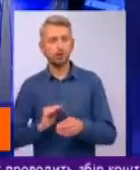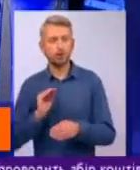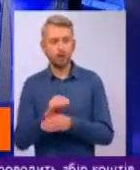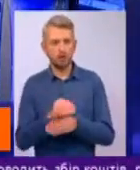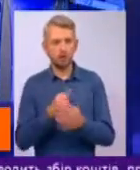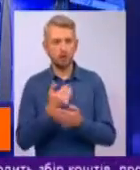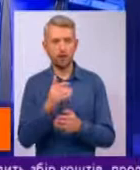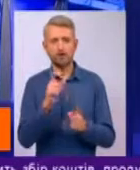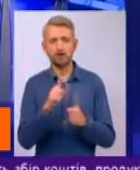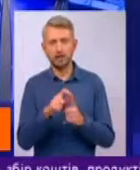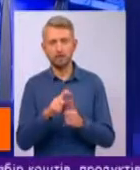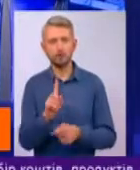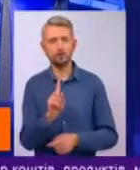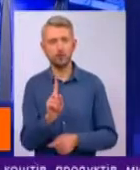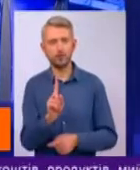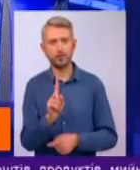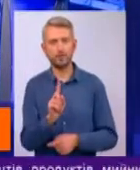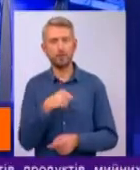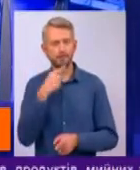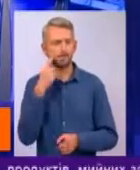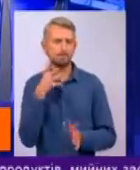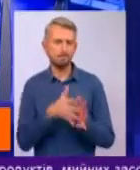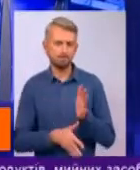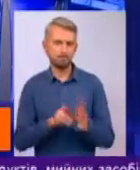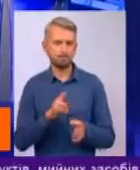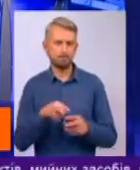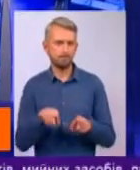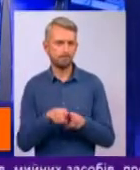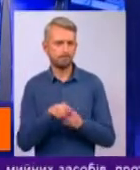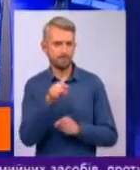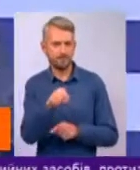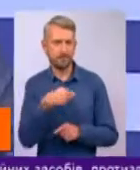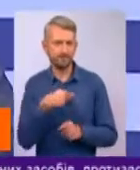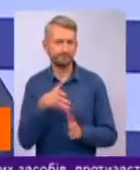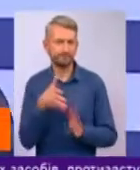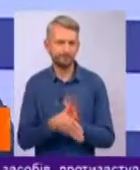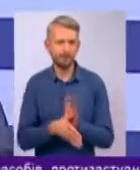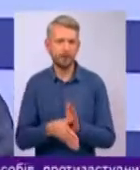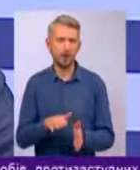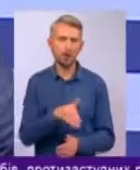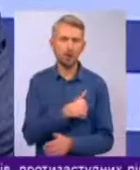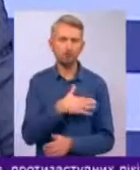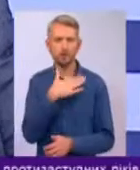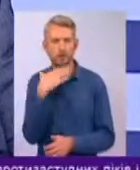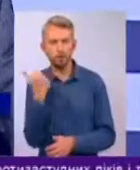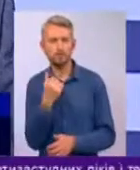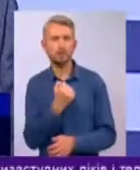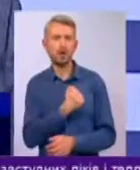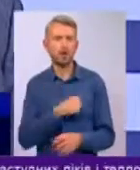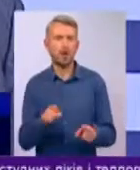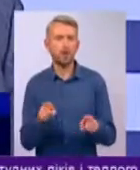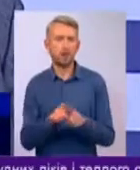до ваших слів, пане Степан, що я розумію, як і ви, що хотілося б нам чи ні, але, на жаль, такий вже